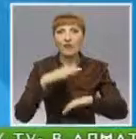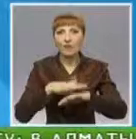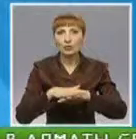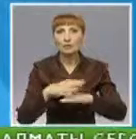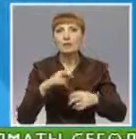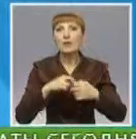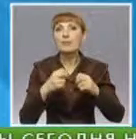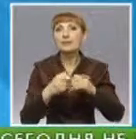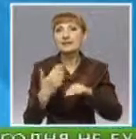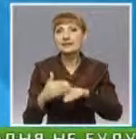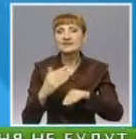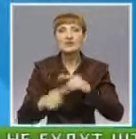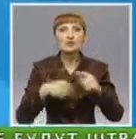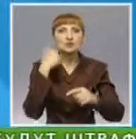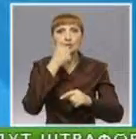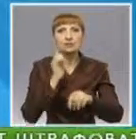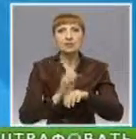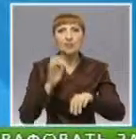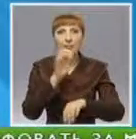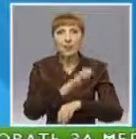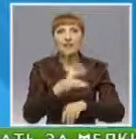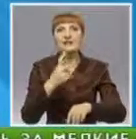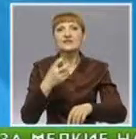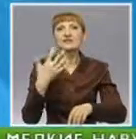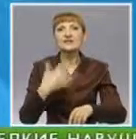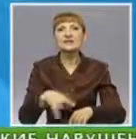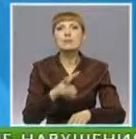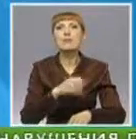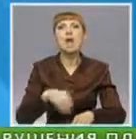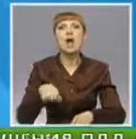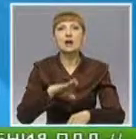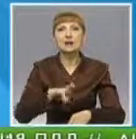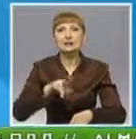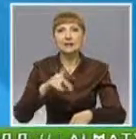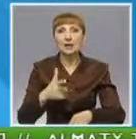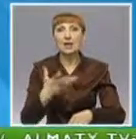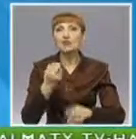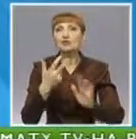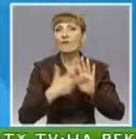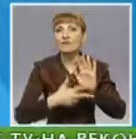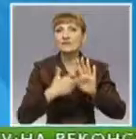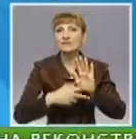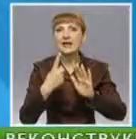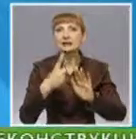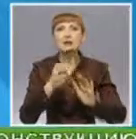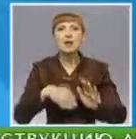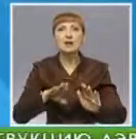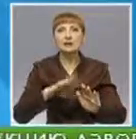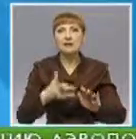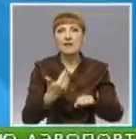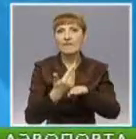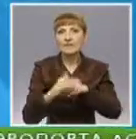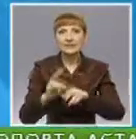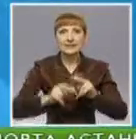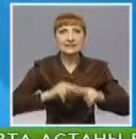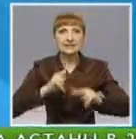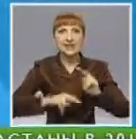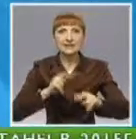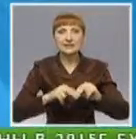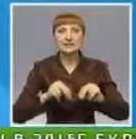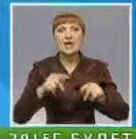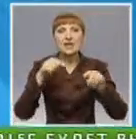проблемных кредитов в следующем году будет направлено 250 миллиардов тенге. Еще 81 миллиард тенге выделено на